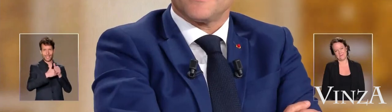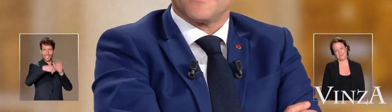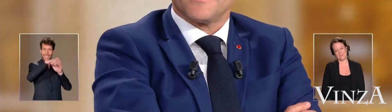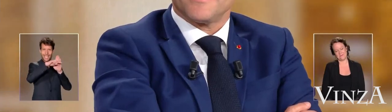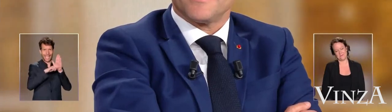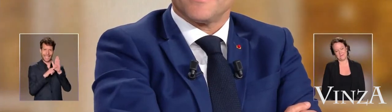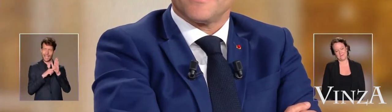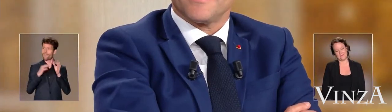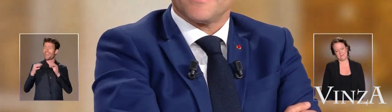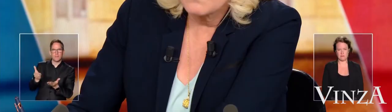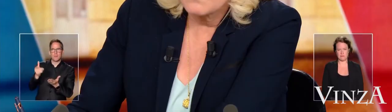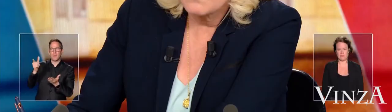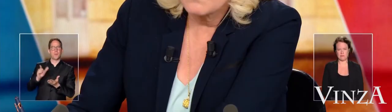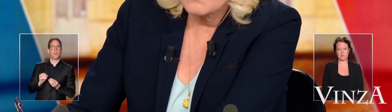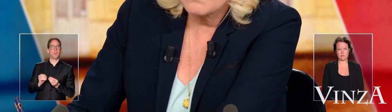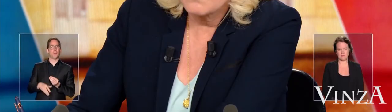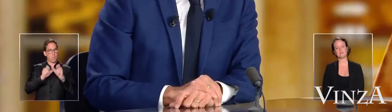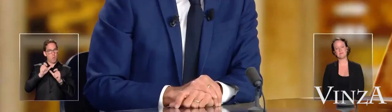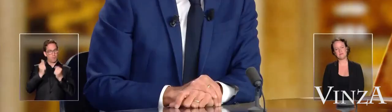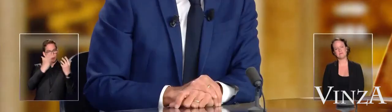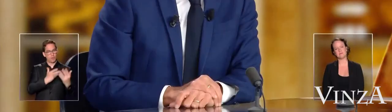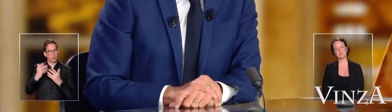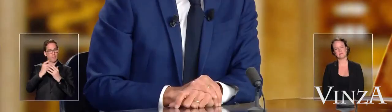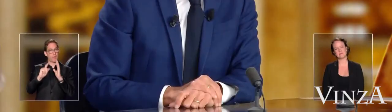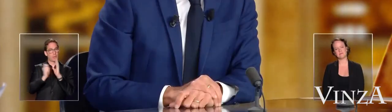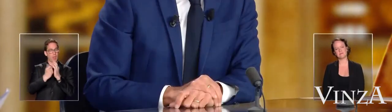d'avoir respecté l'esprit et la règle de ce